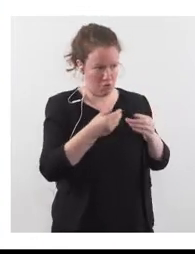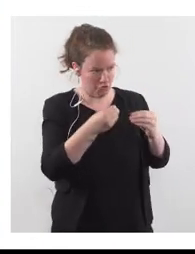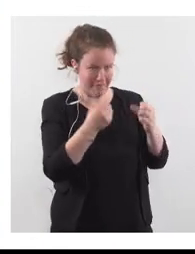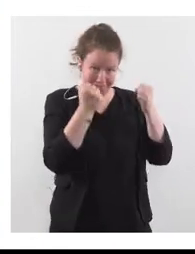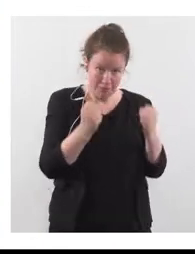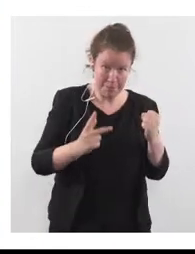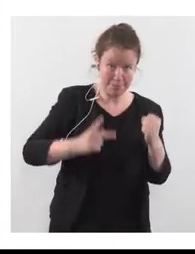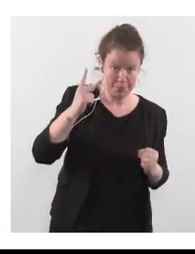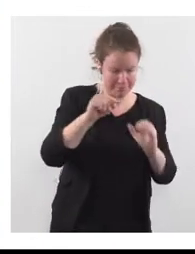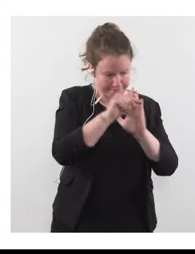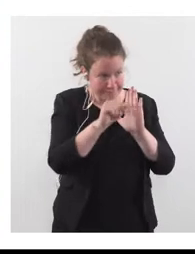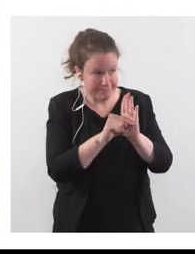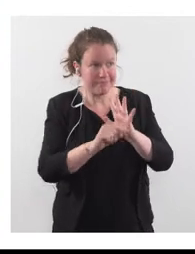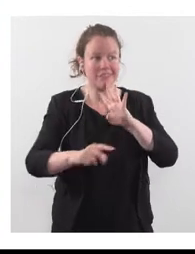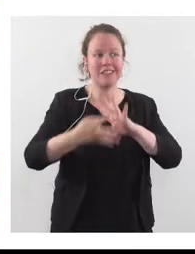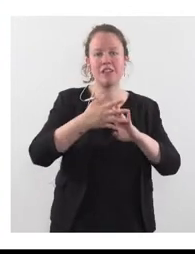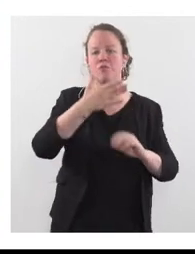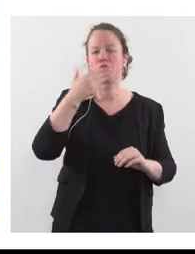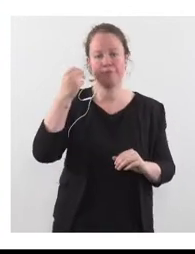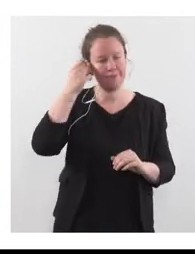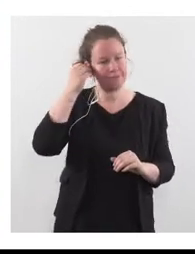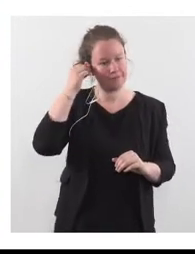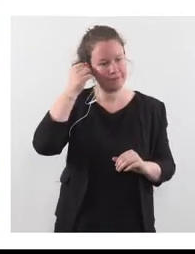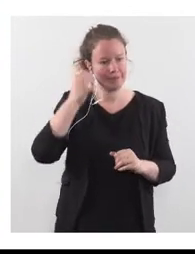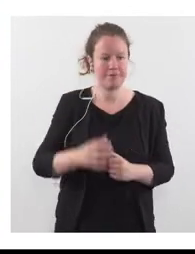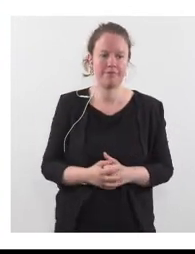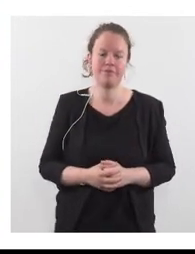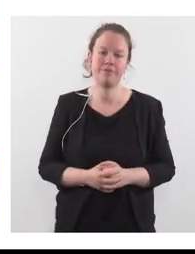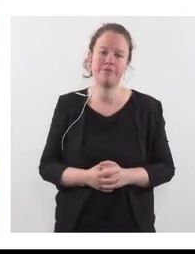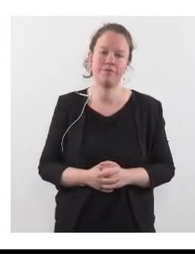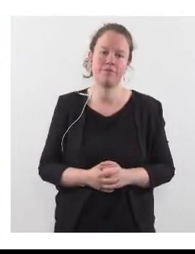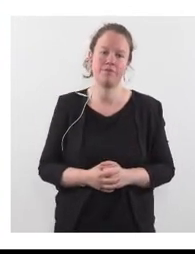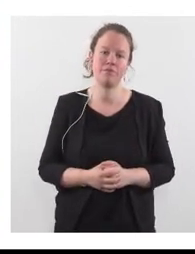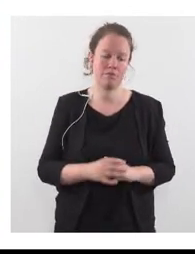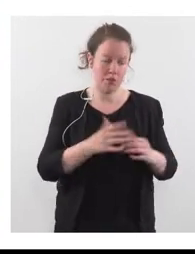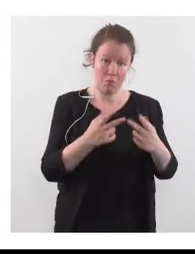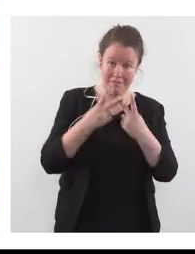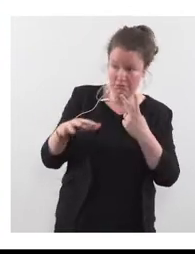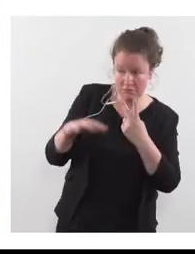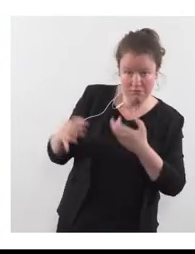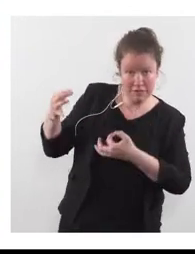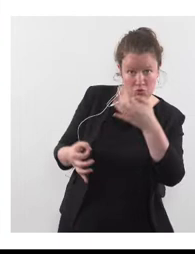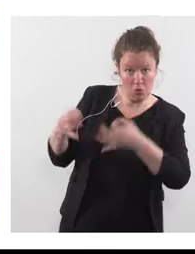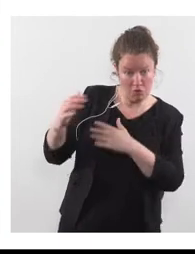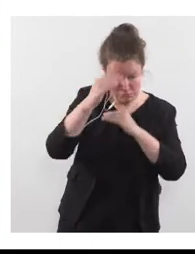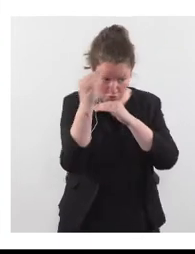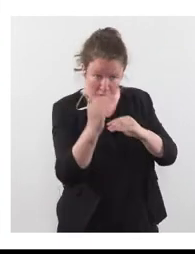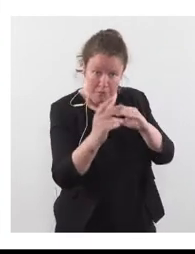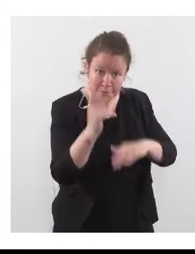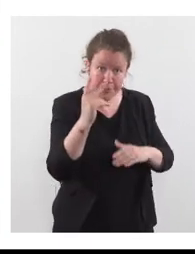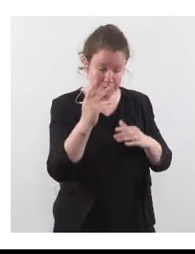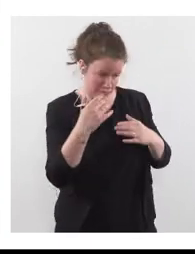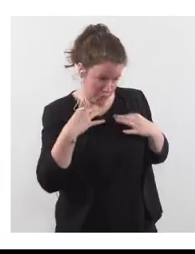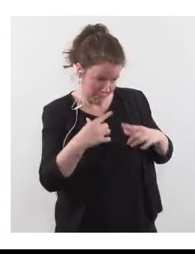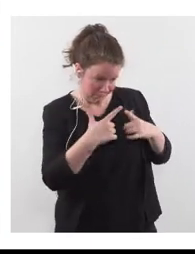des avancées en matière d'enquête et d'intervention devant les tribunaux. Les exemples qui vont être présentés cet après-midi